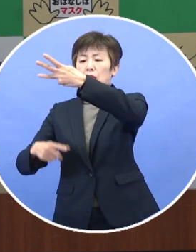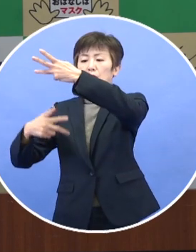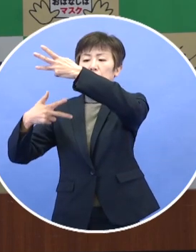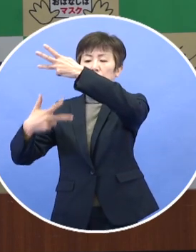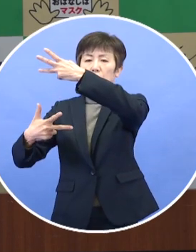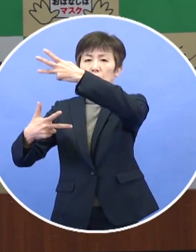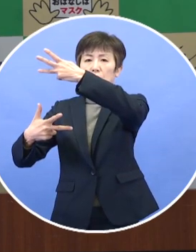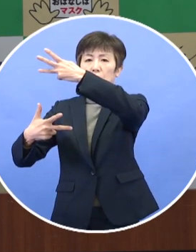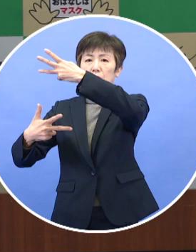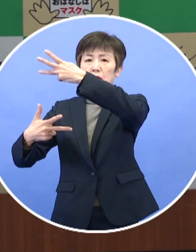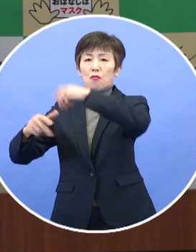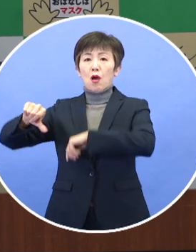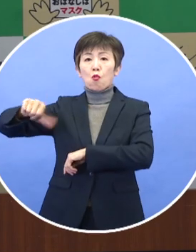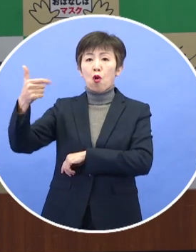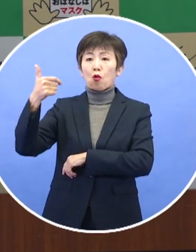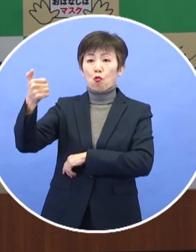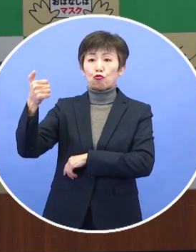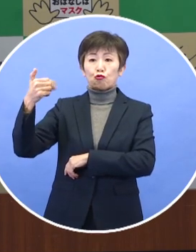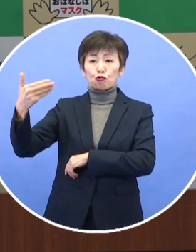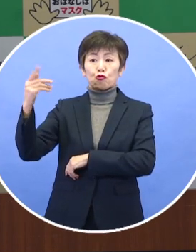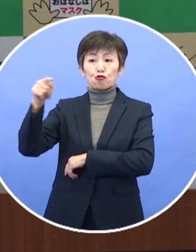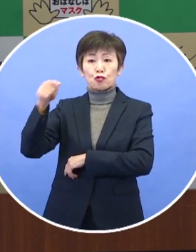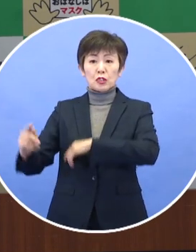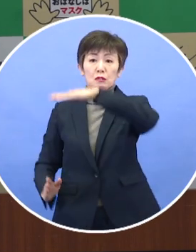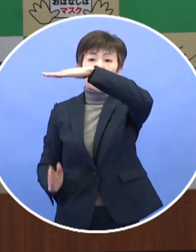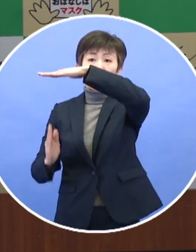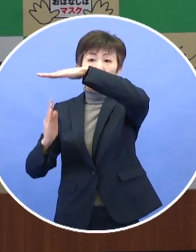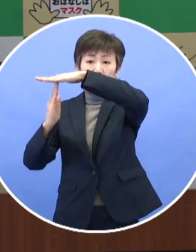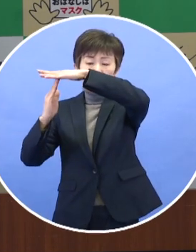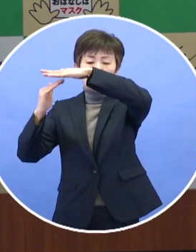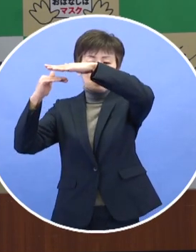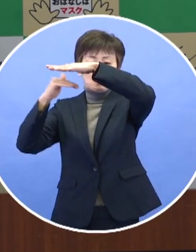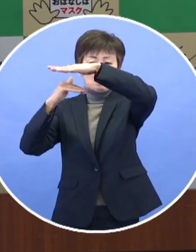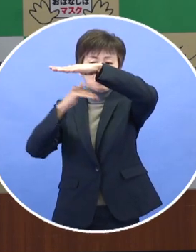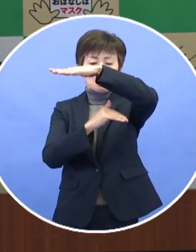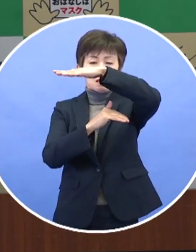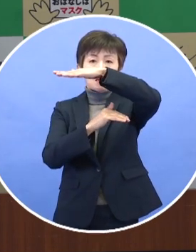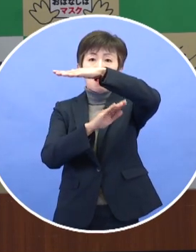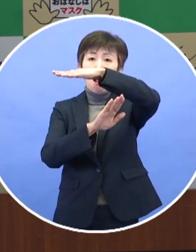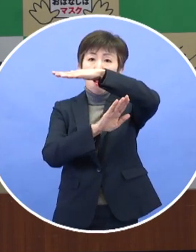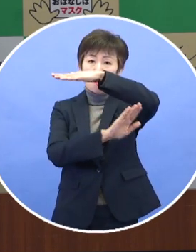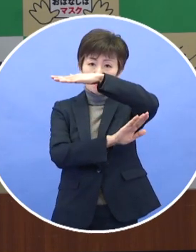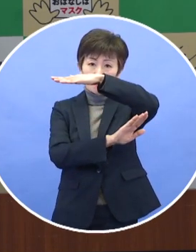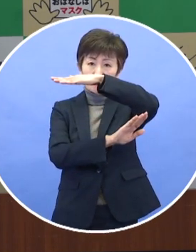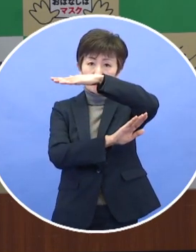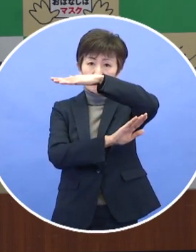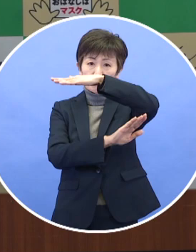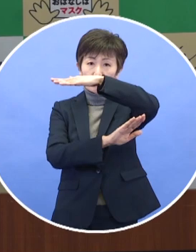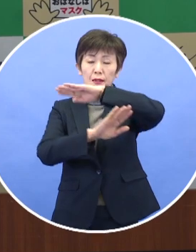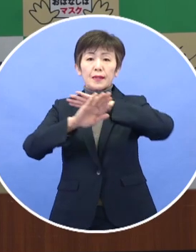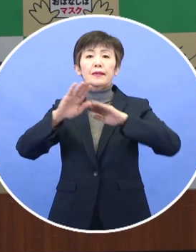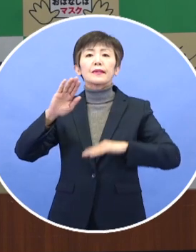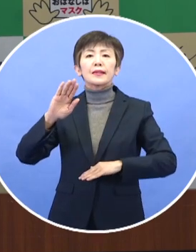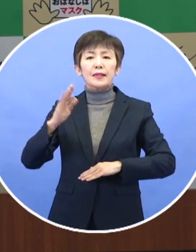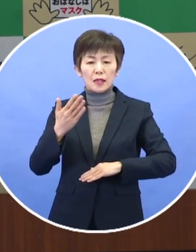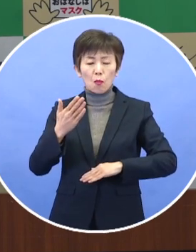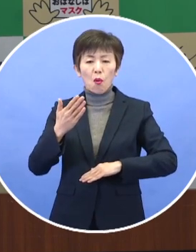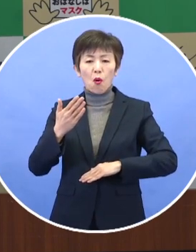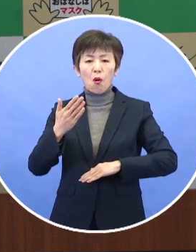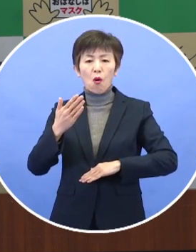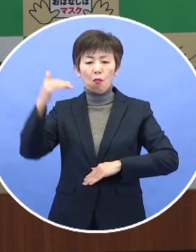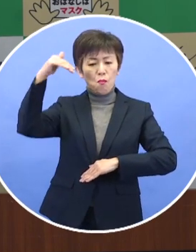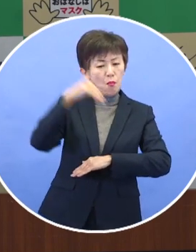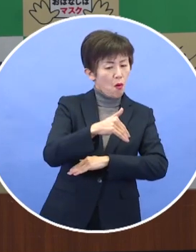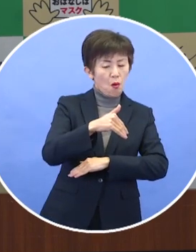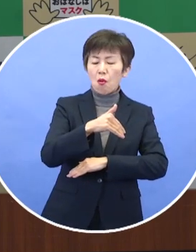の559人をピークとして少し下がってきているかなという感じですが、まだ抗原状態というのは